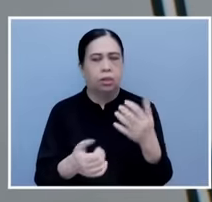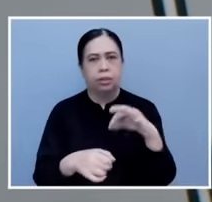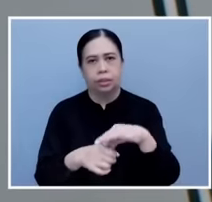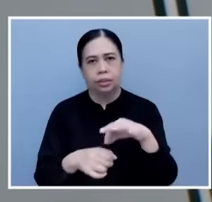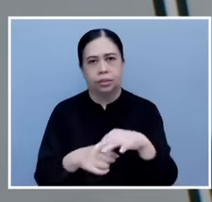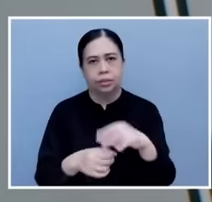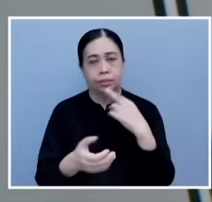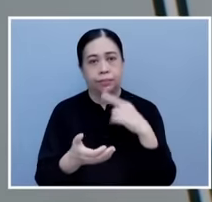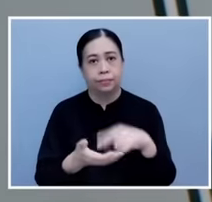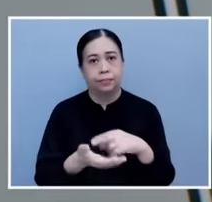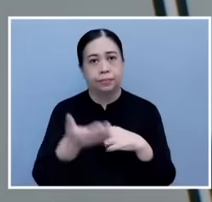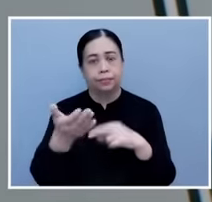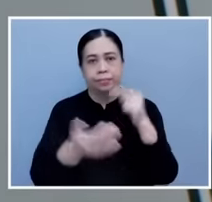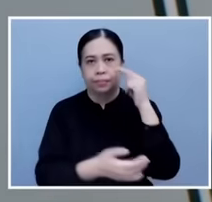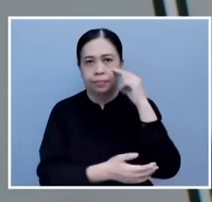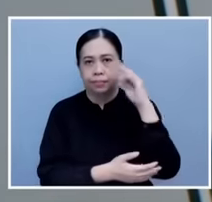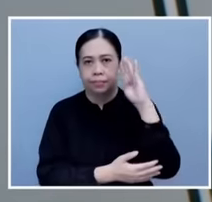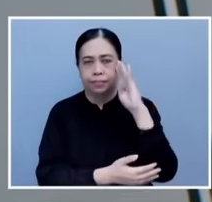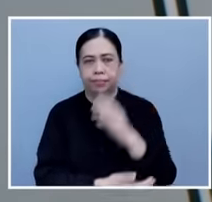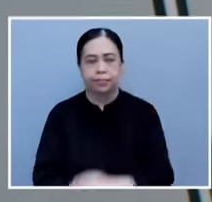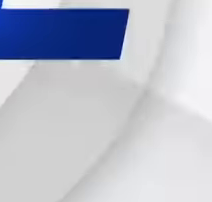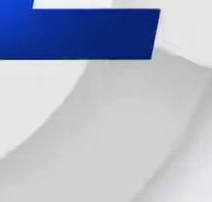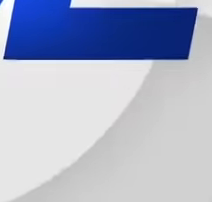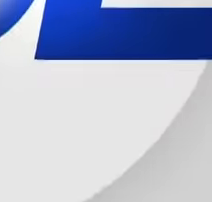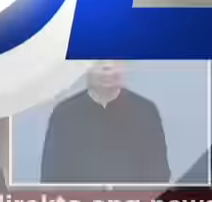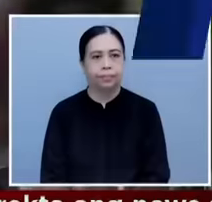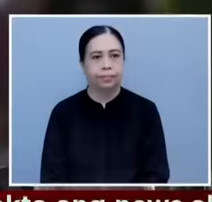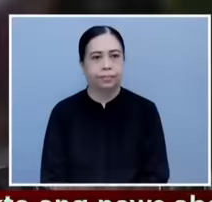nagpapatrol, Nico Bawa.